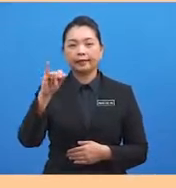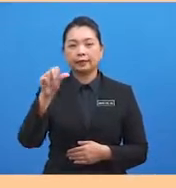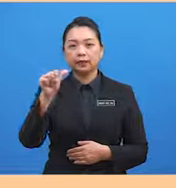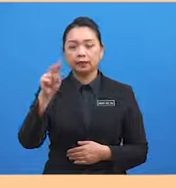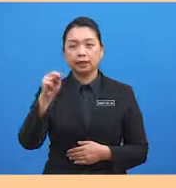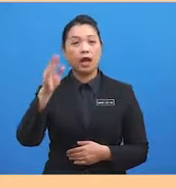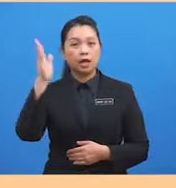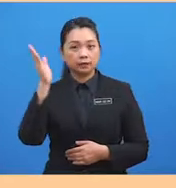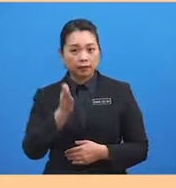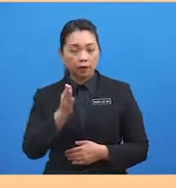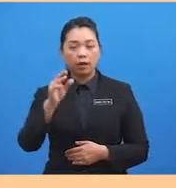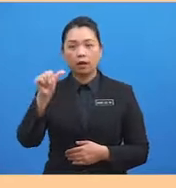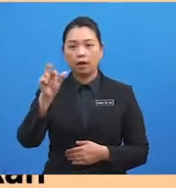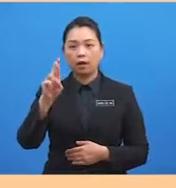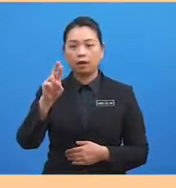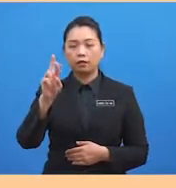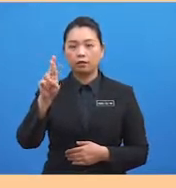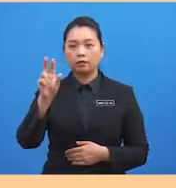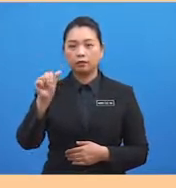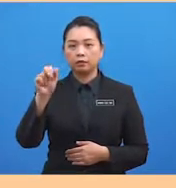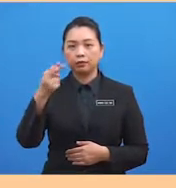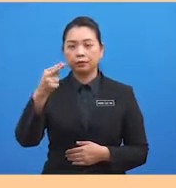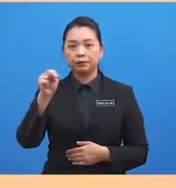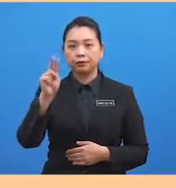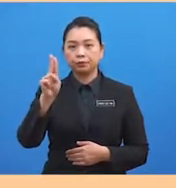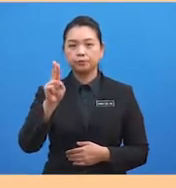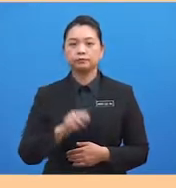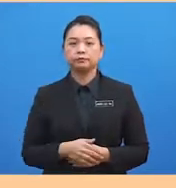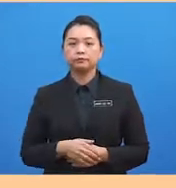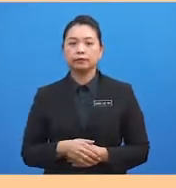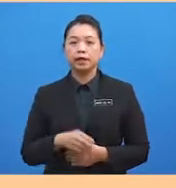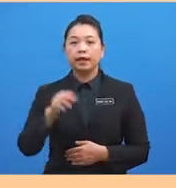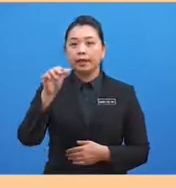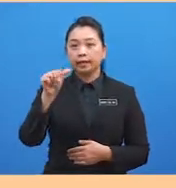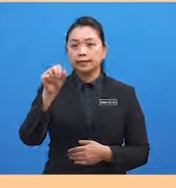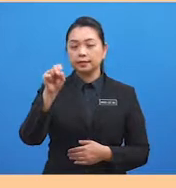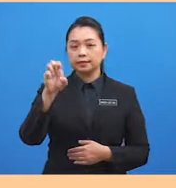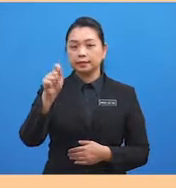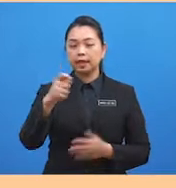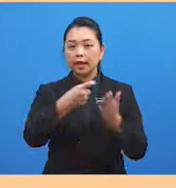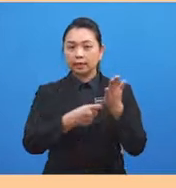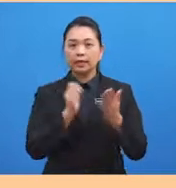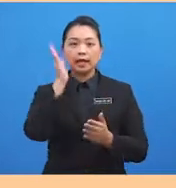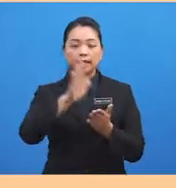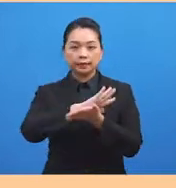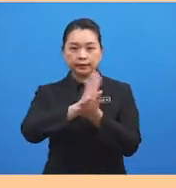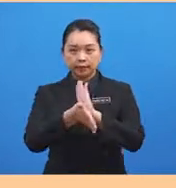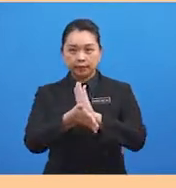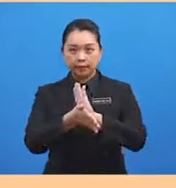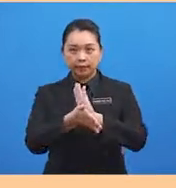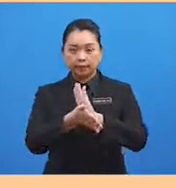konsep gadaian atau arahnu, aset berharga akan dijadikan cagaran